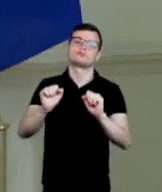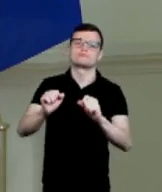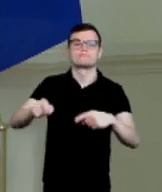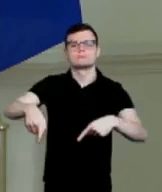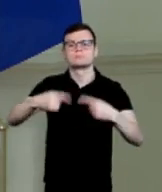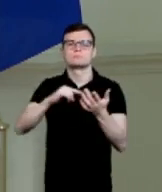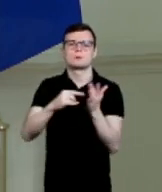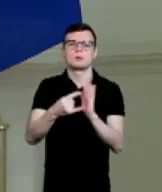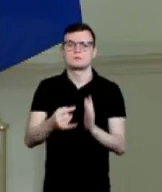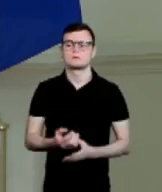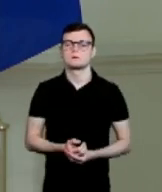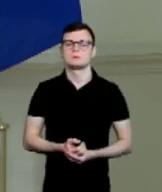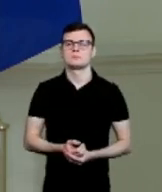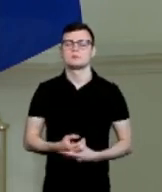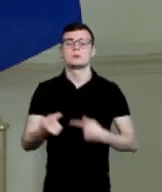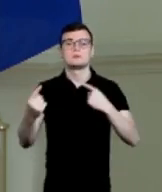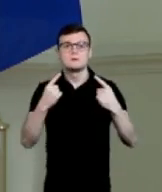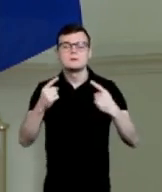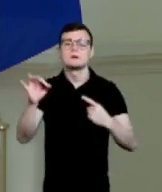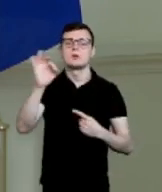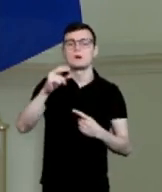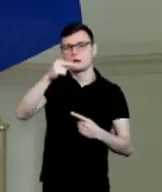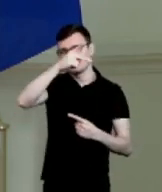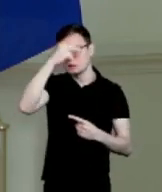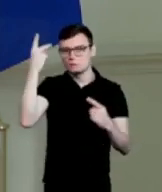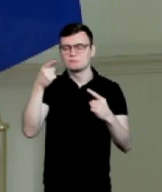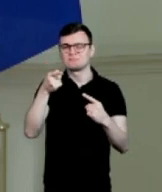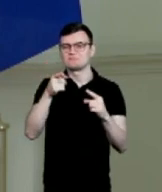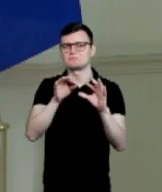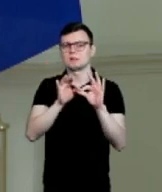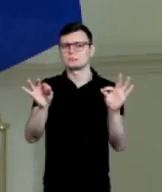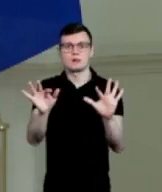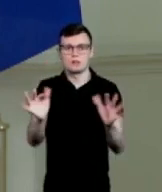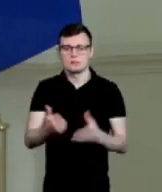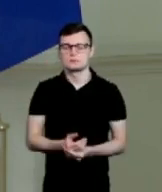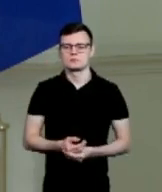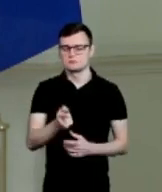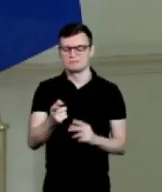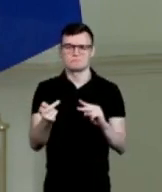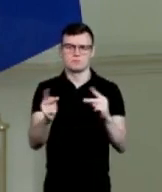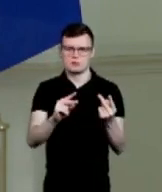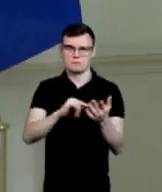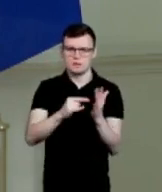ir kalbėjome apie Lietuvos pasiūlytą pakeistą planą